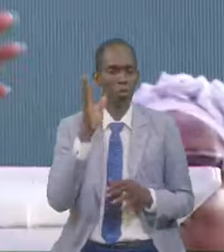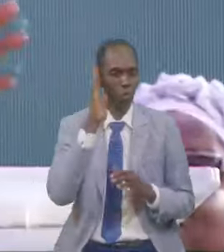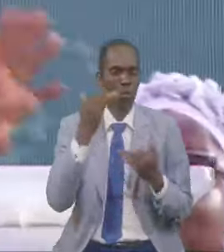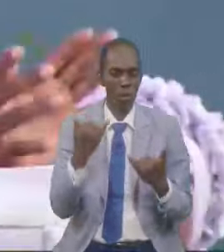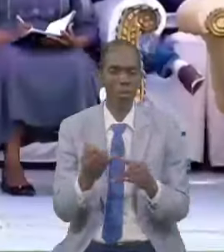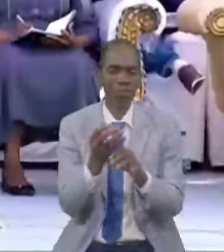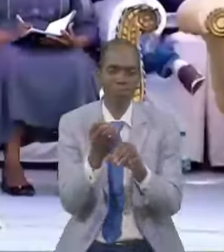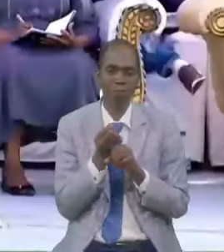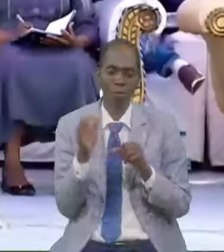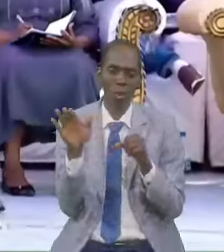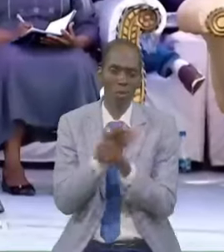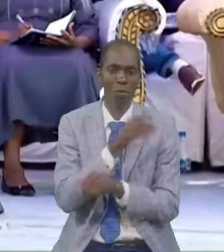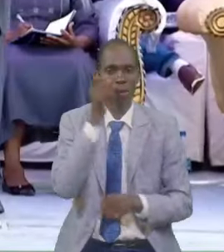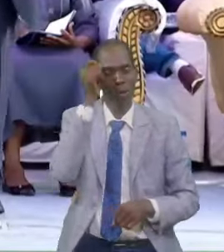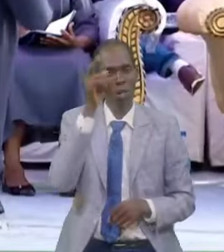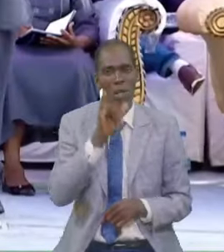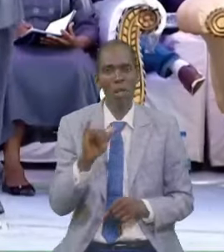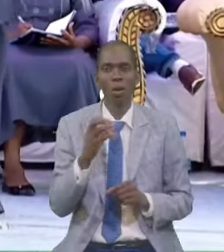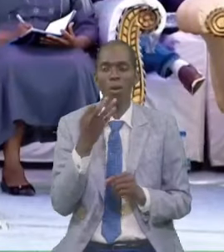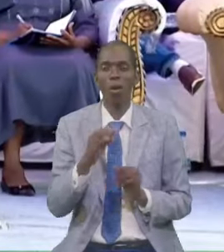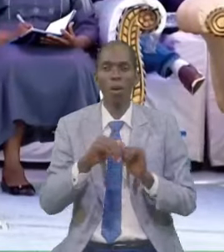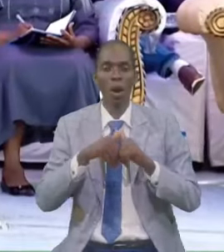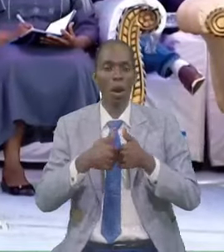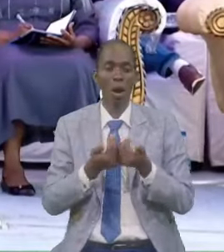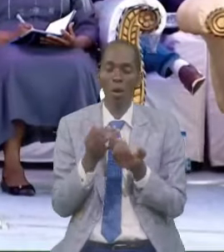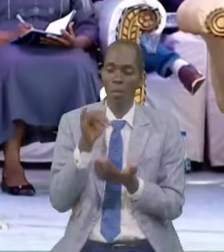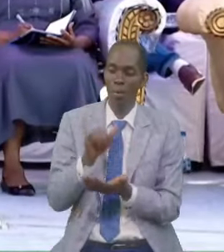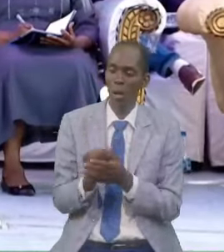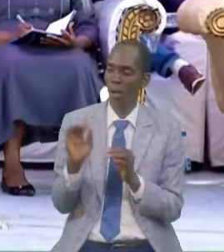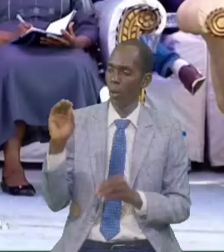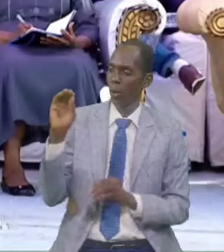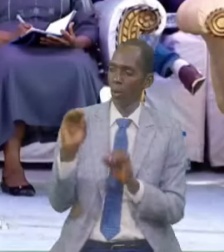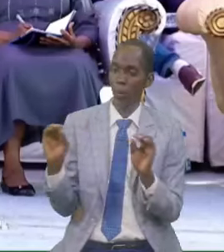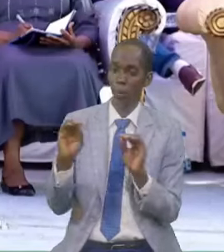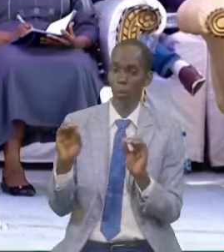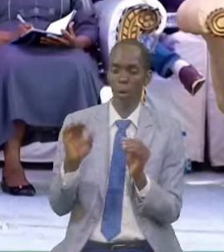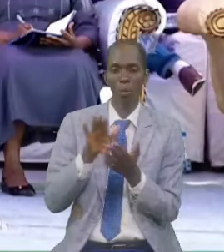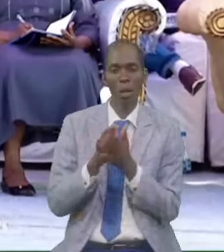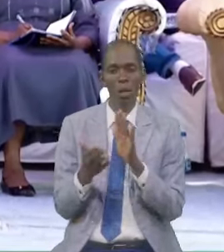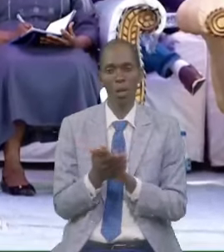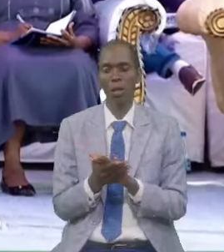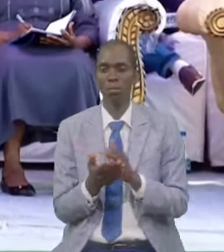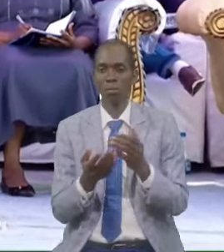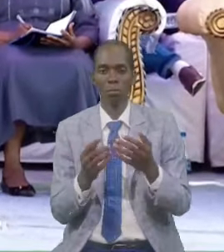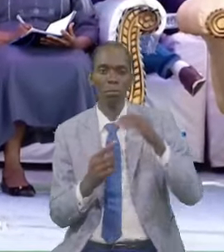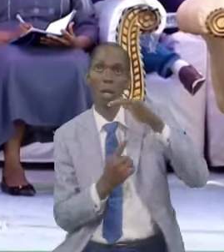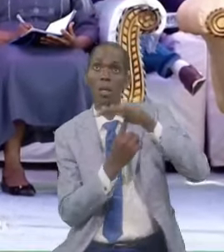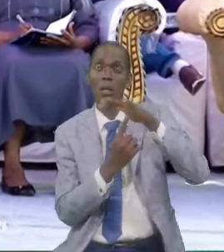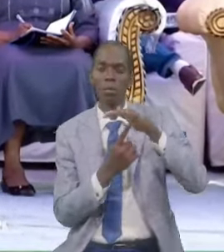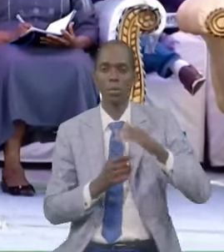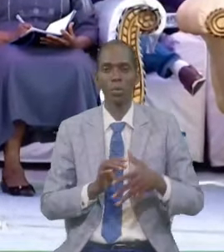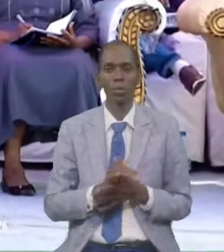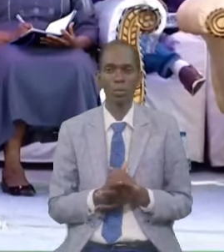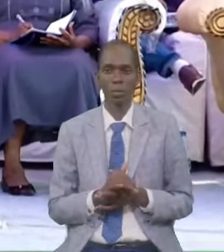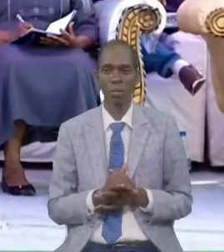అవగాహన ఉన్నప్పుడు, హౌ ద జీరో బికమ్స్ ద హీరో, ఆ యొక్క సున్నా ఏ విధంగా హీరో అవుతుంది, అండ్ థింక్